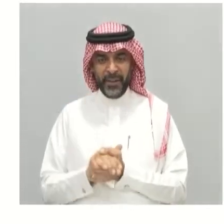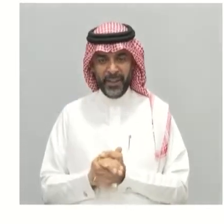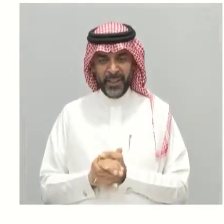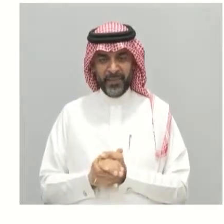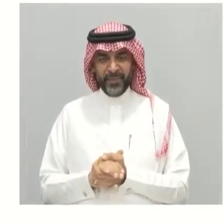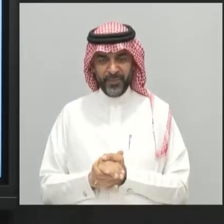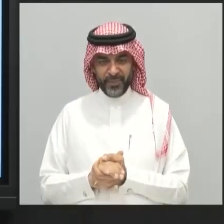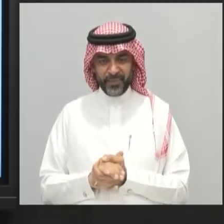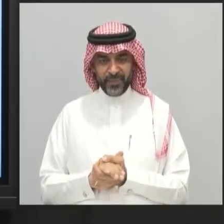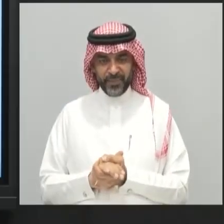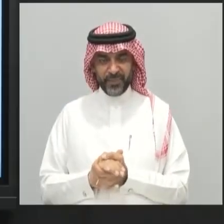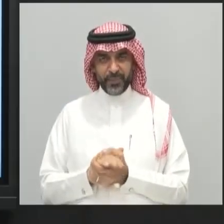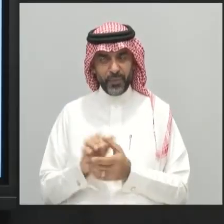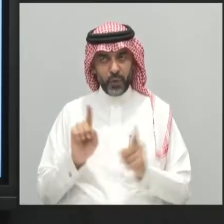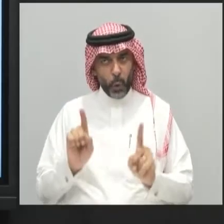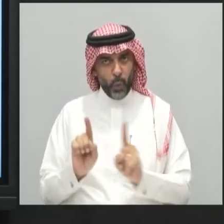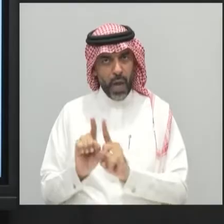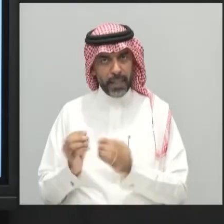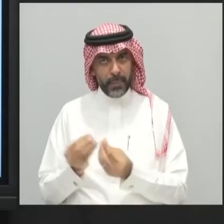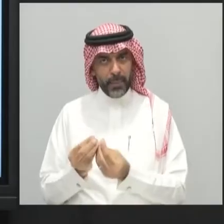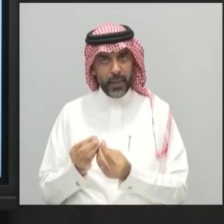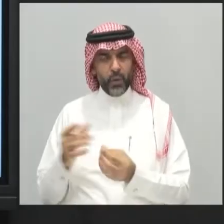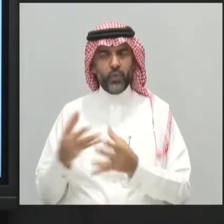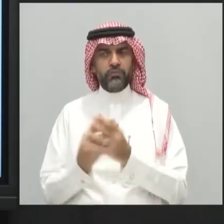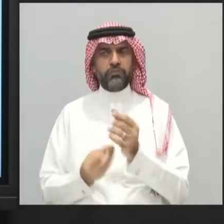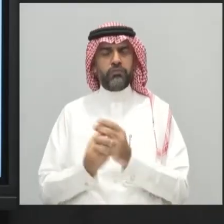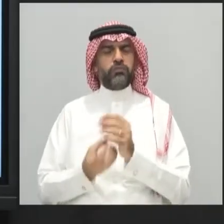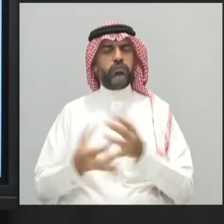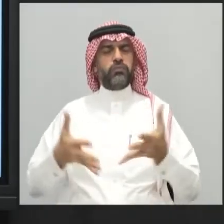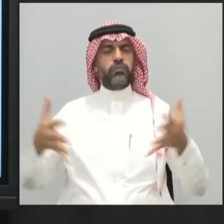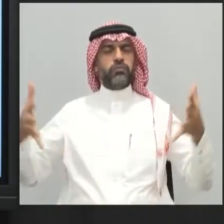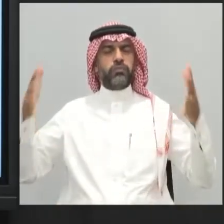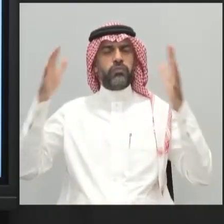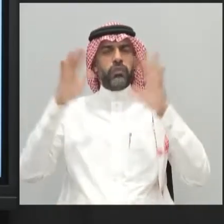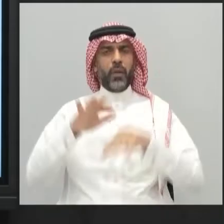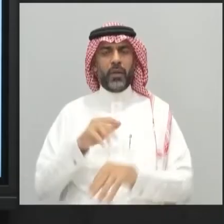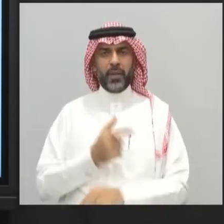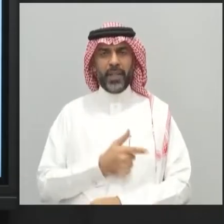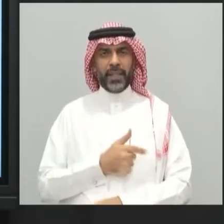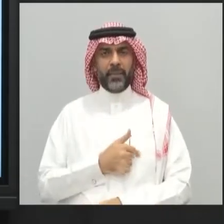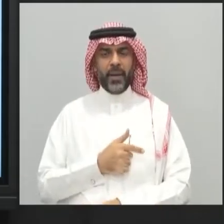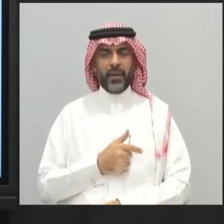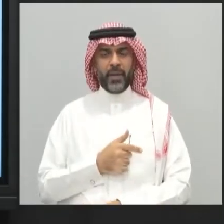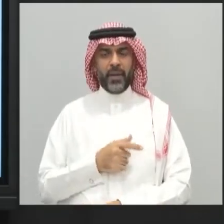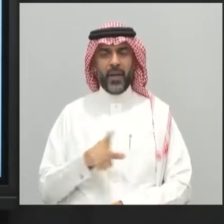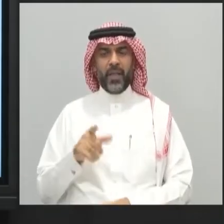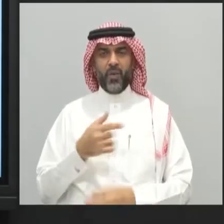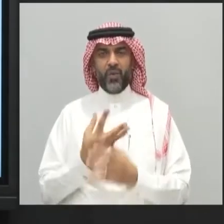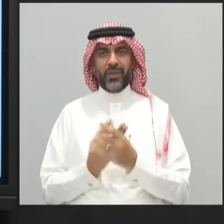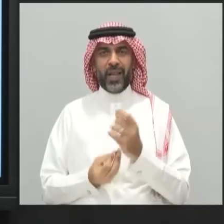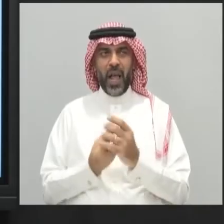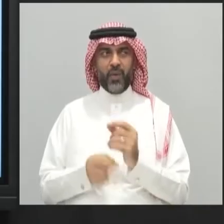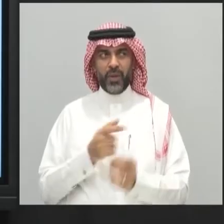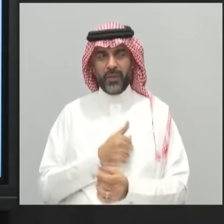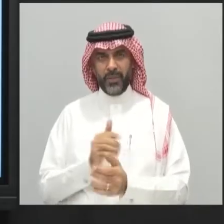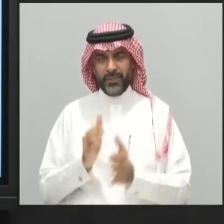الظروف ملائمه ومناسبه تتكاثر باعداد ماذا كبيره وهما يسمى بعمليه ازهار الطحالب